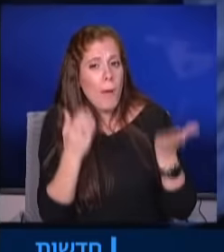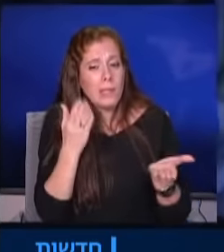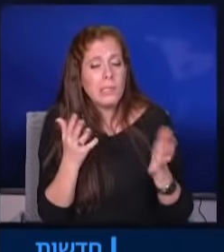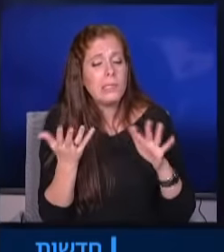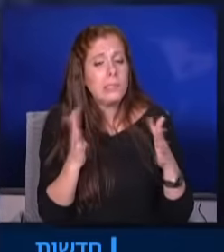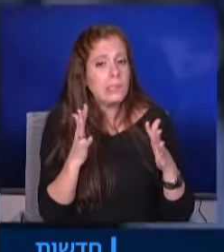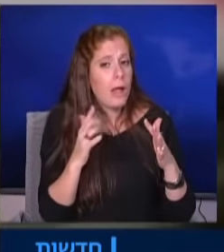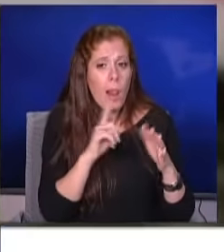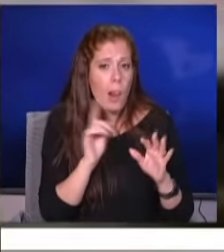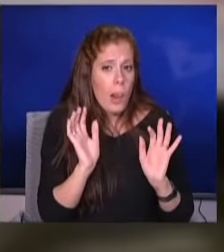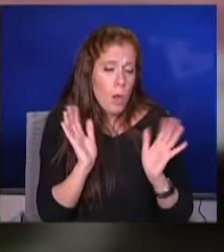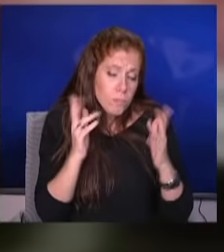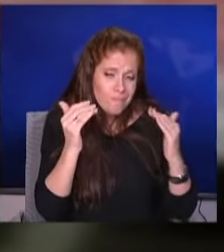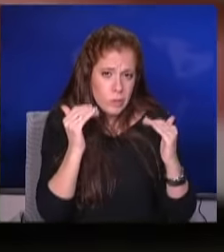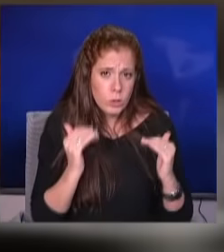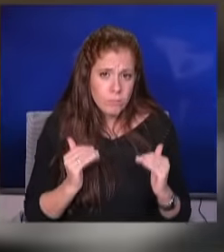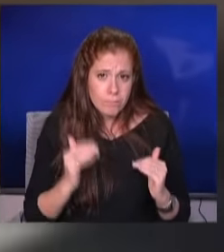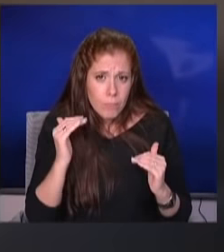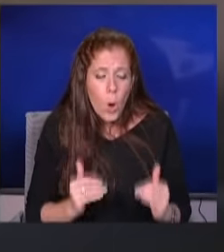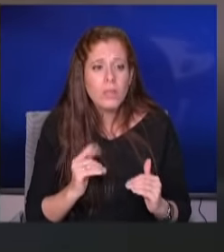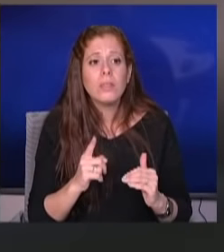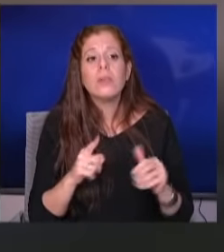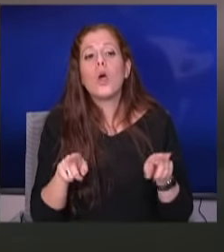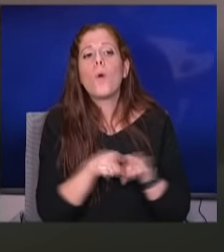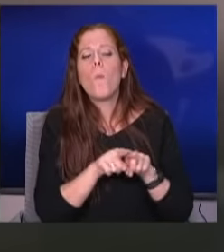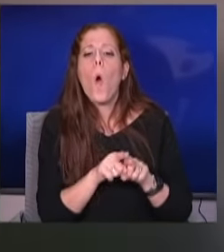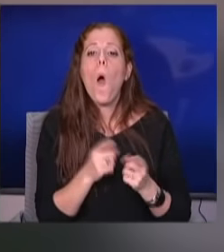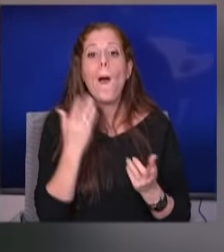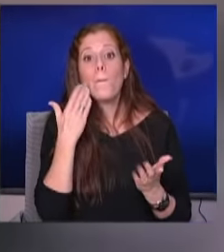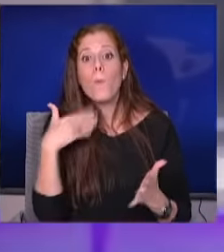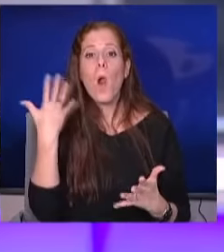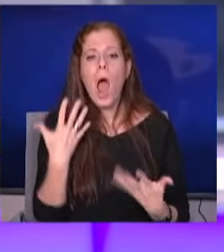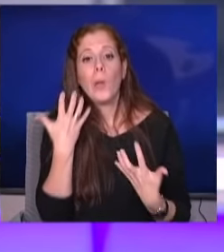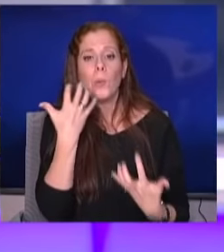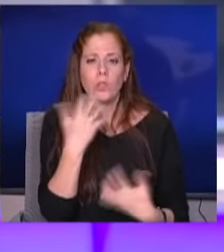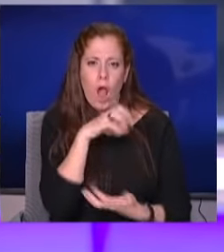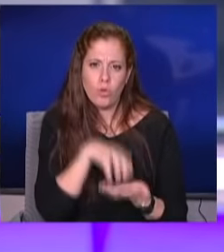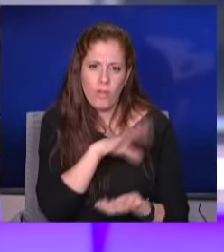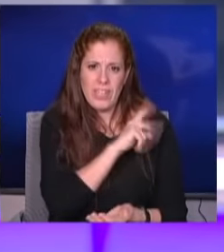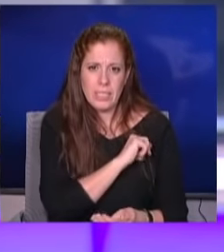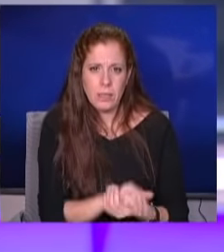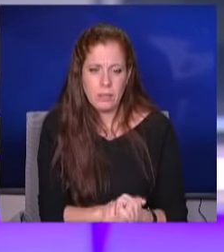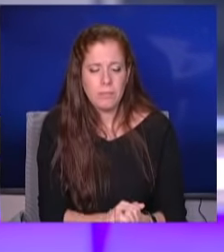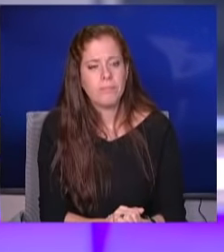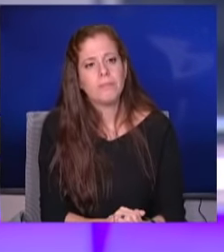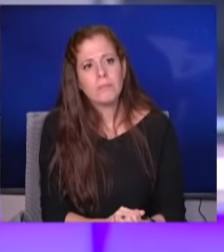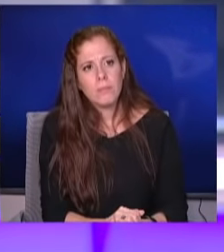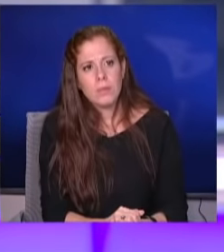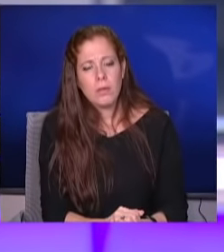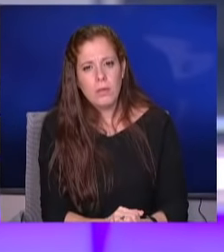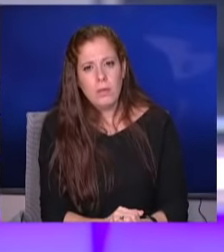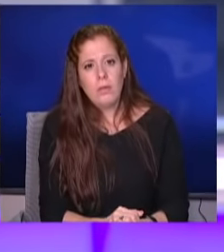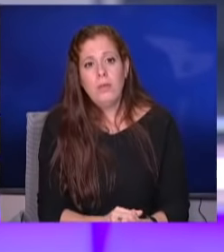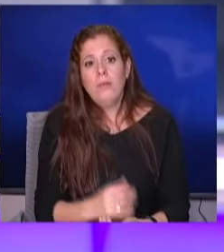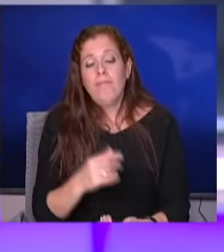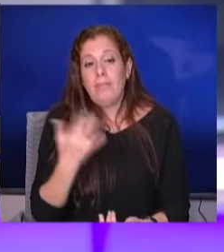במגמת ירידה, בדומה לפופולריות של הרשות הפלסטינית. נובק ג'וקוביץ' מסתבך מספר